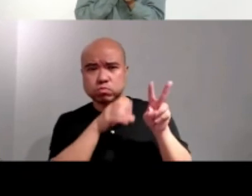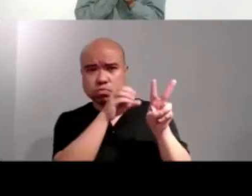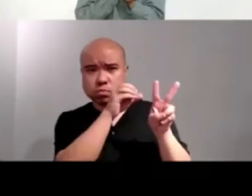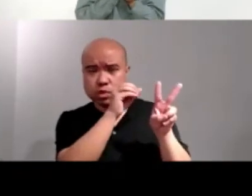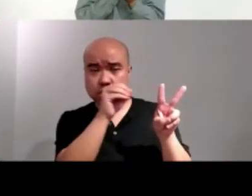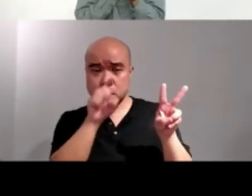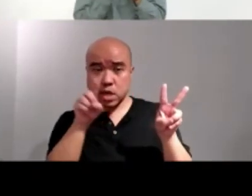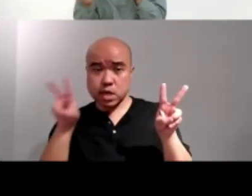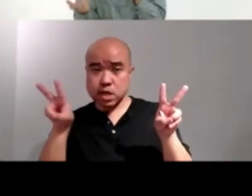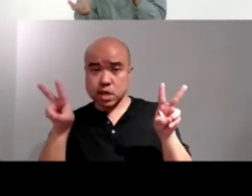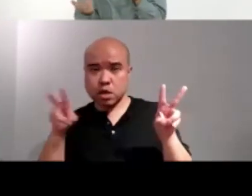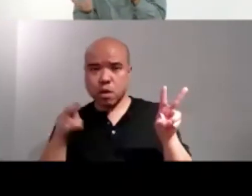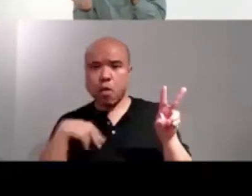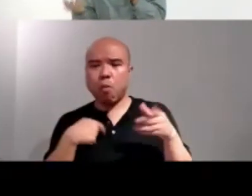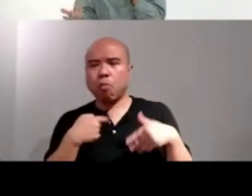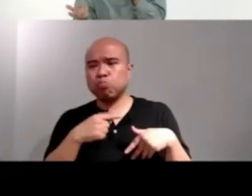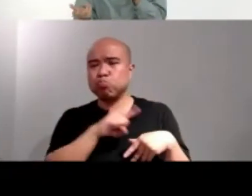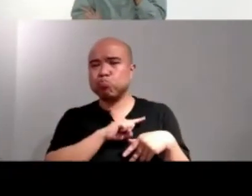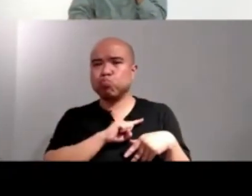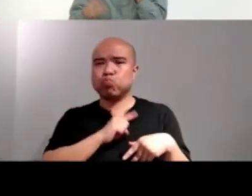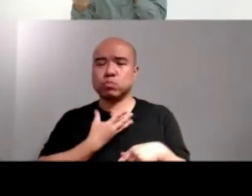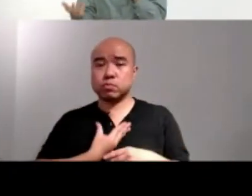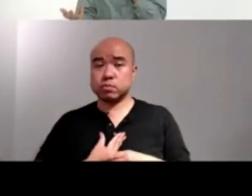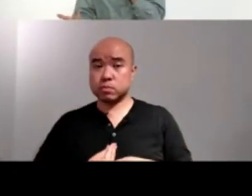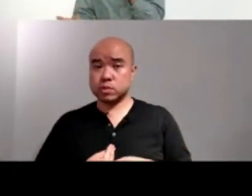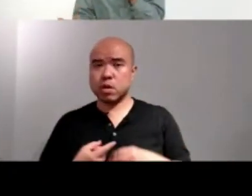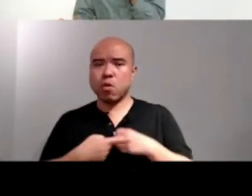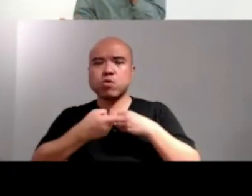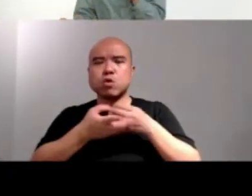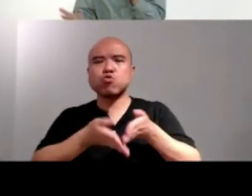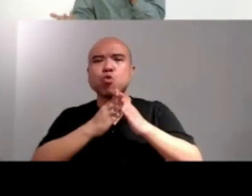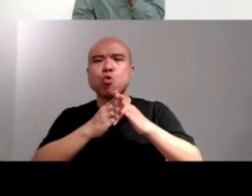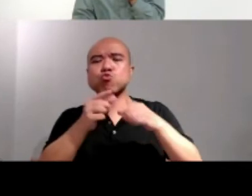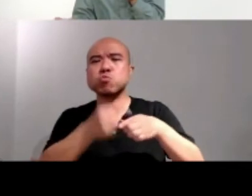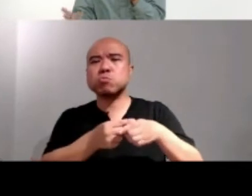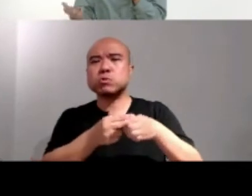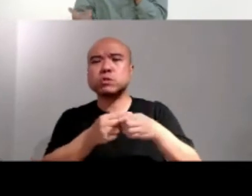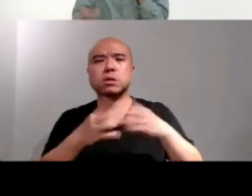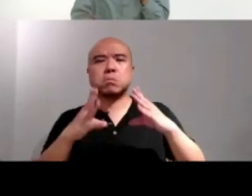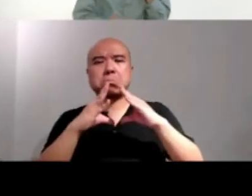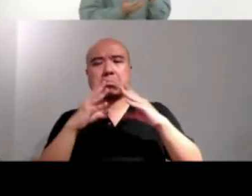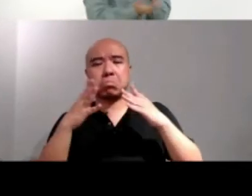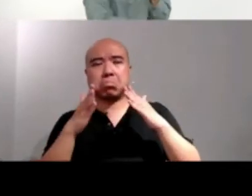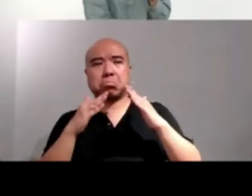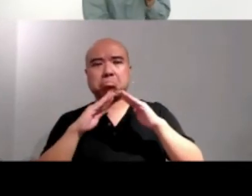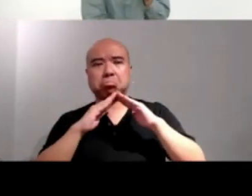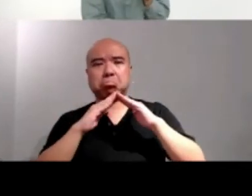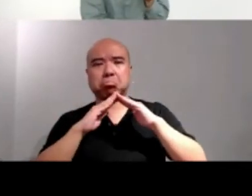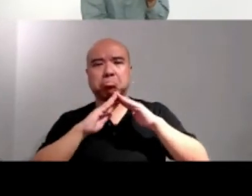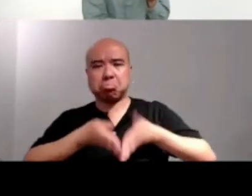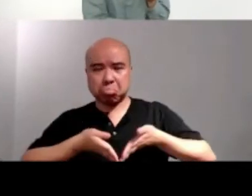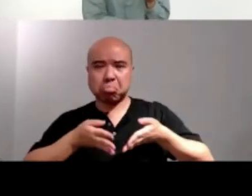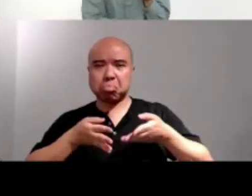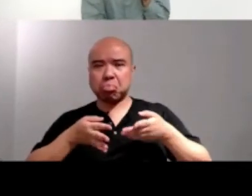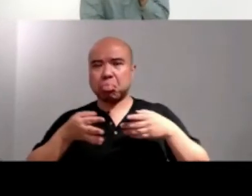在一個很失意的情況，因為我第一次創業的公司就倒閉了，跟住我嗰時嘅女朋友就跟我分